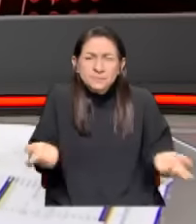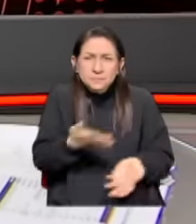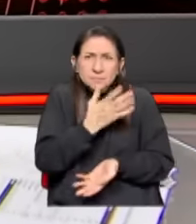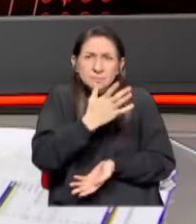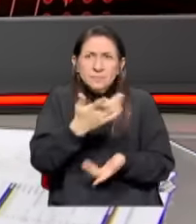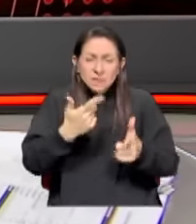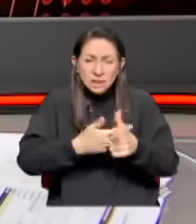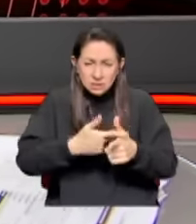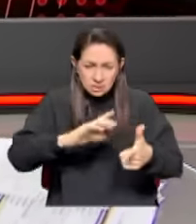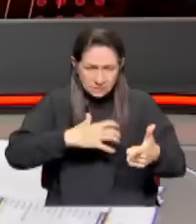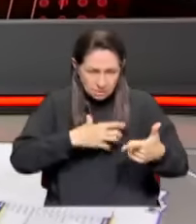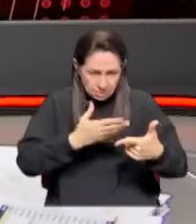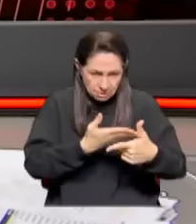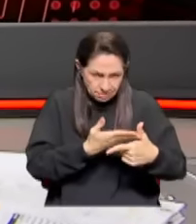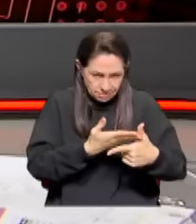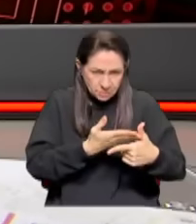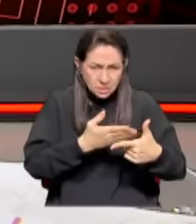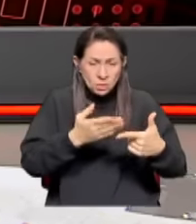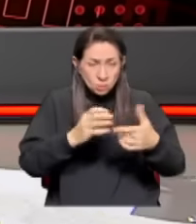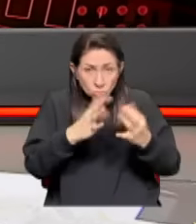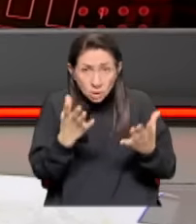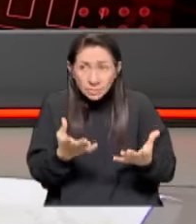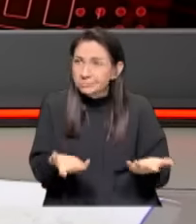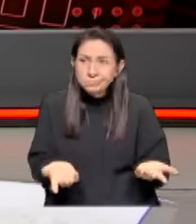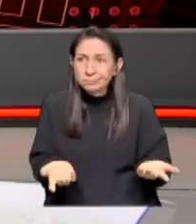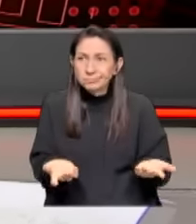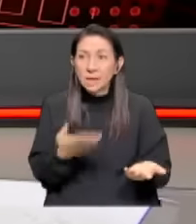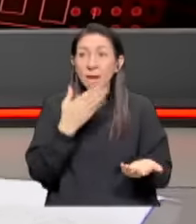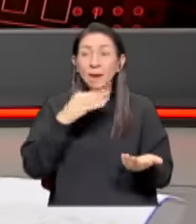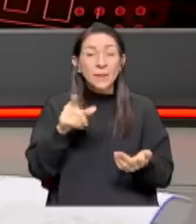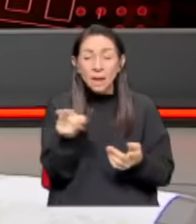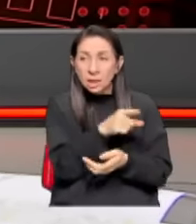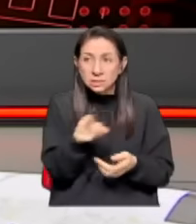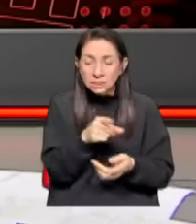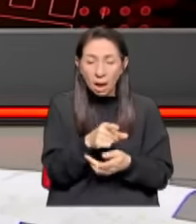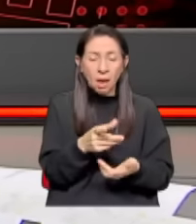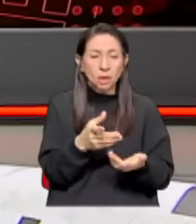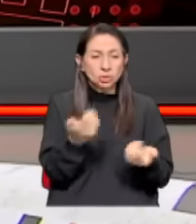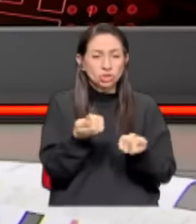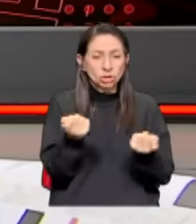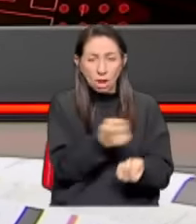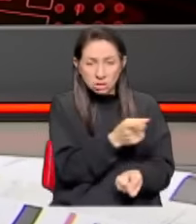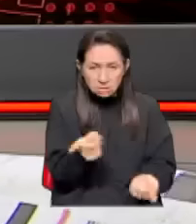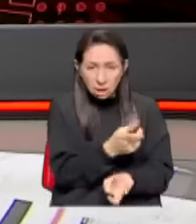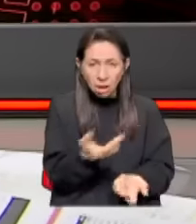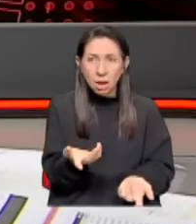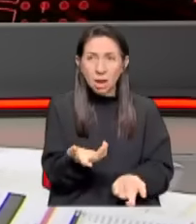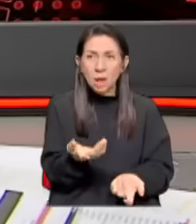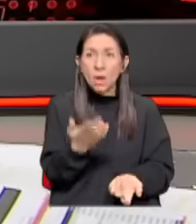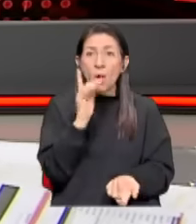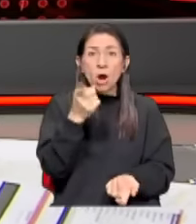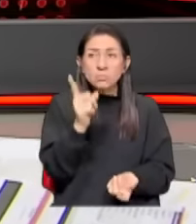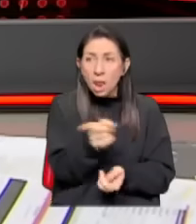Biliyorsunuz kiracı ev sahibi. Çözdüler mi? Hayır. Emekliler arasında, çalışanlar arasında, öğretmenler arasında,